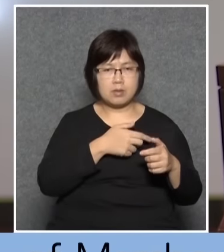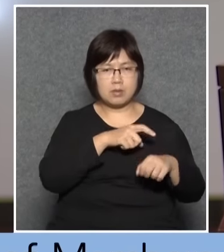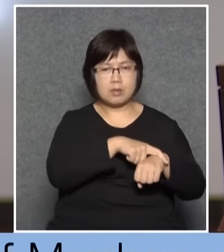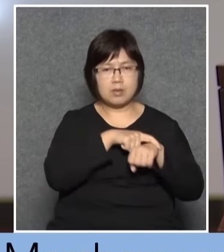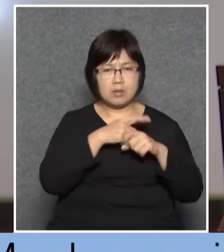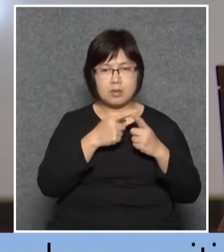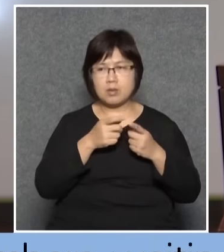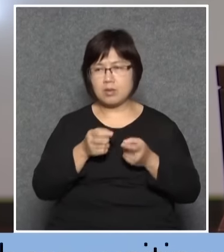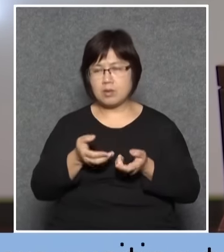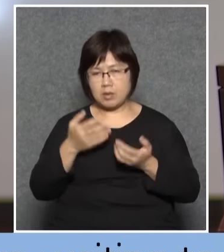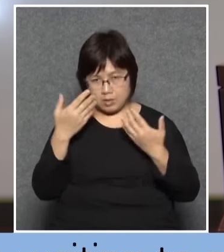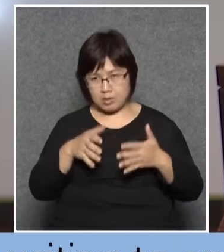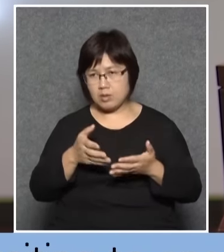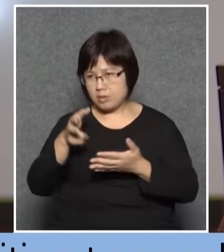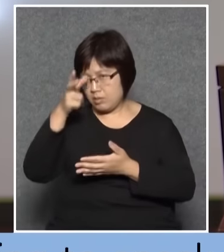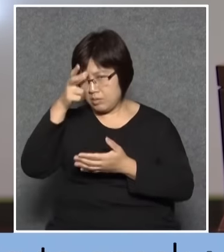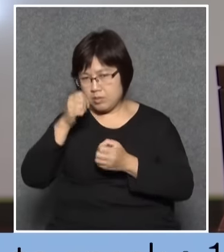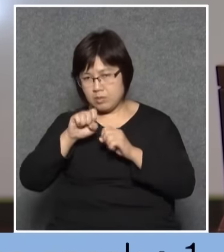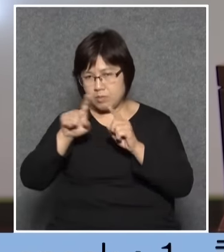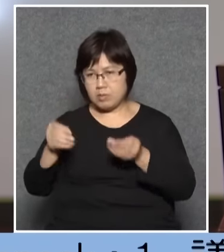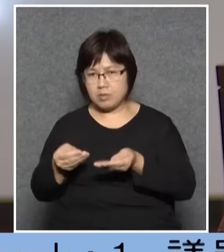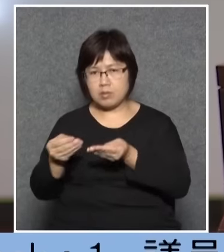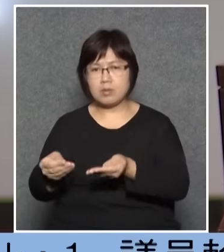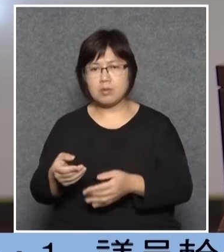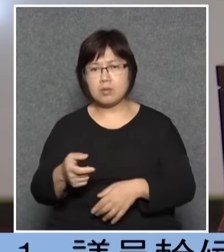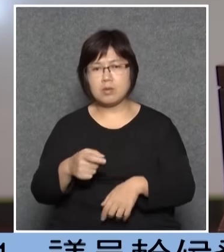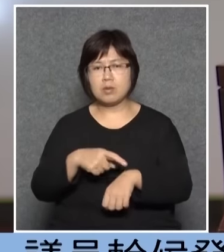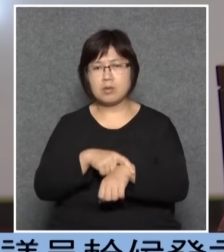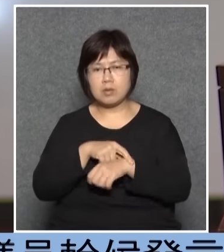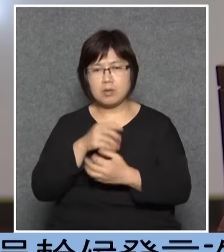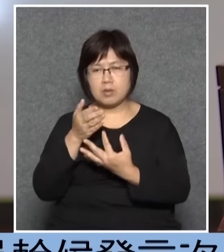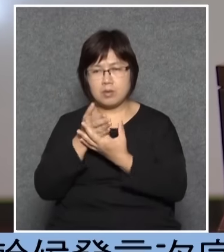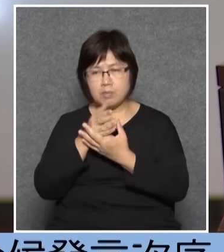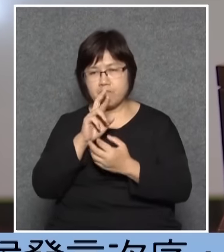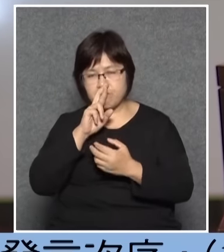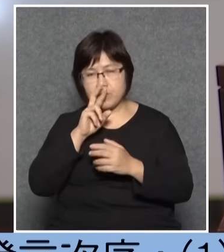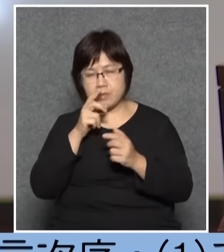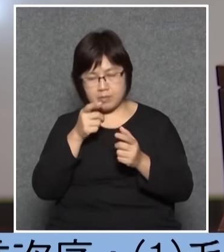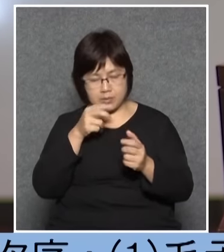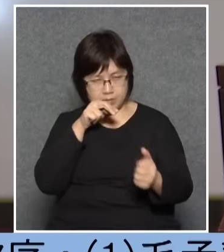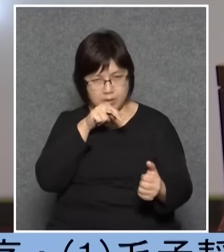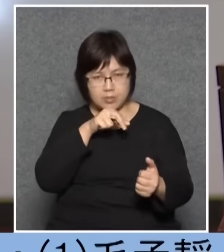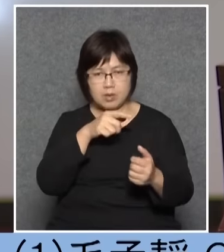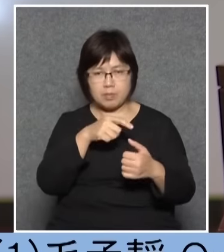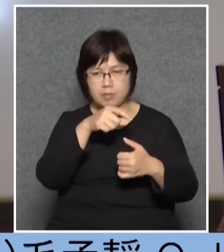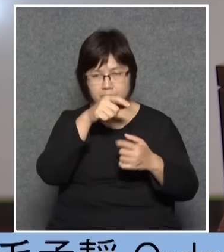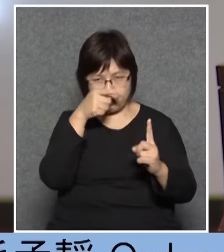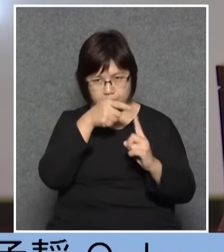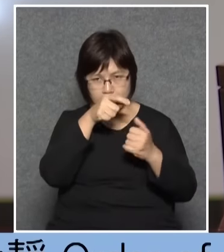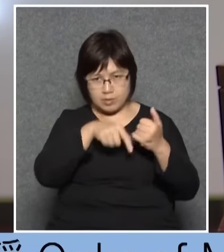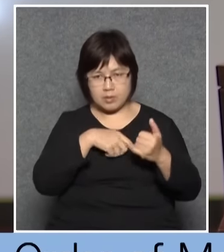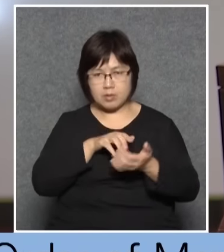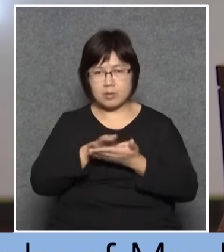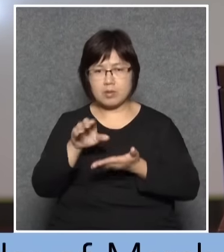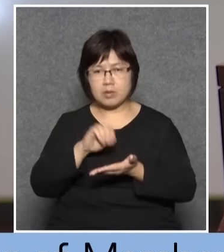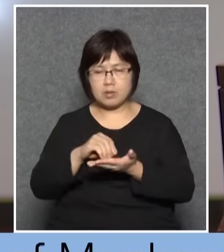人向有關當局提供報告，於逮捕、截取或秘密監察目標人物後，撤銷定名授權，啲